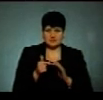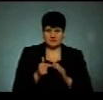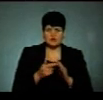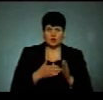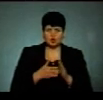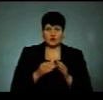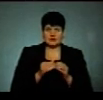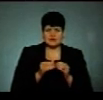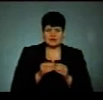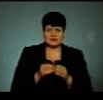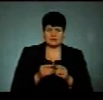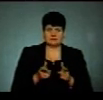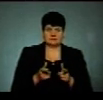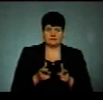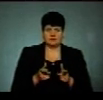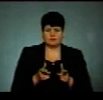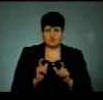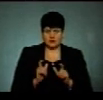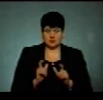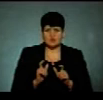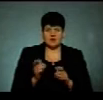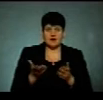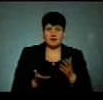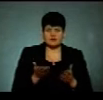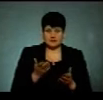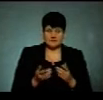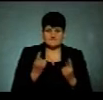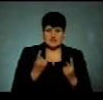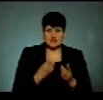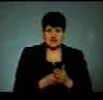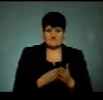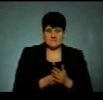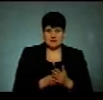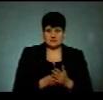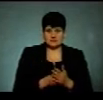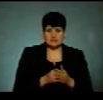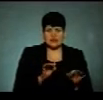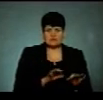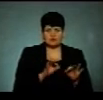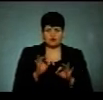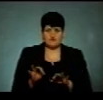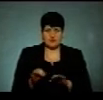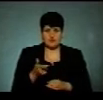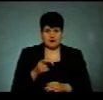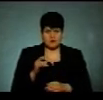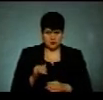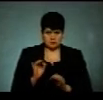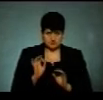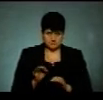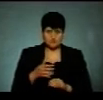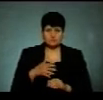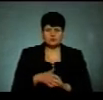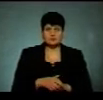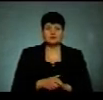10 прийшла в платіжці додзвонювачу, але велика вартість за транспортування газу? Я правильно, напевно, вас